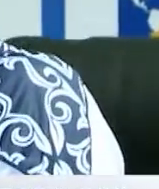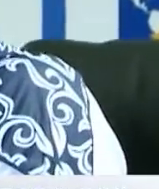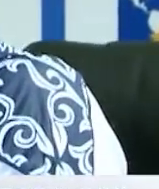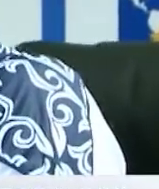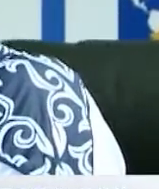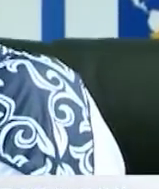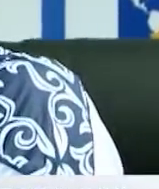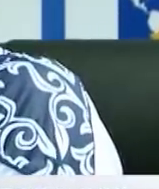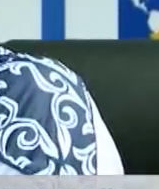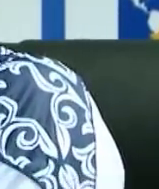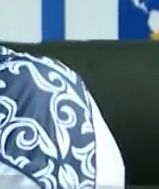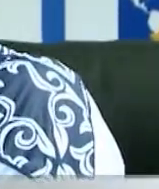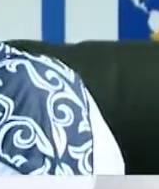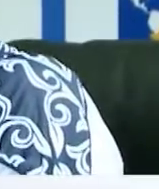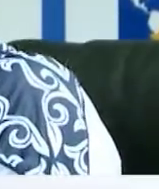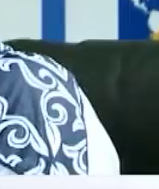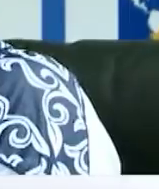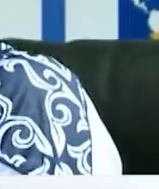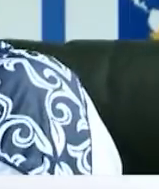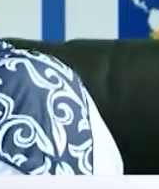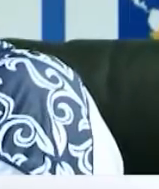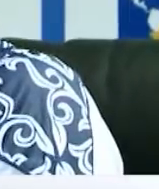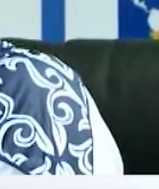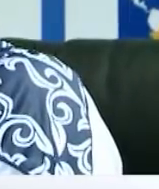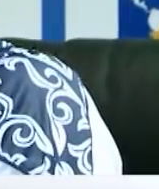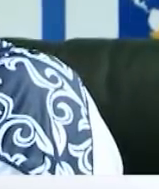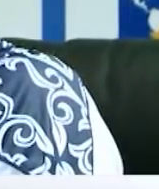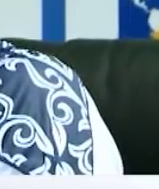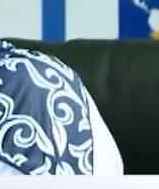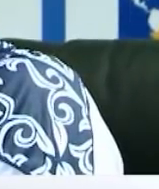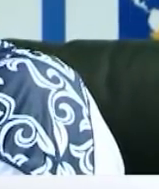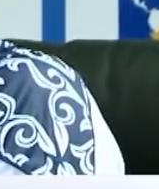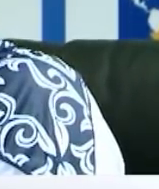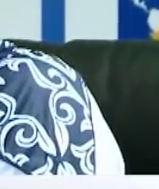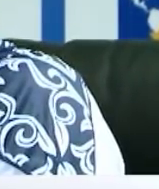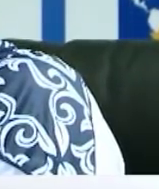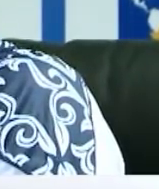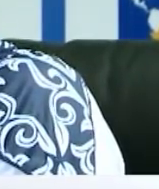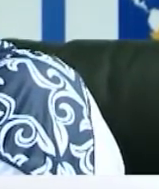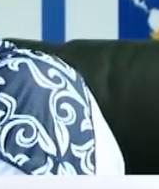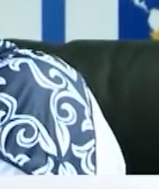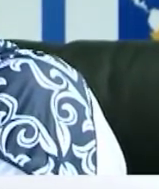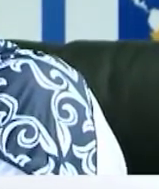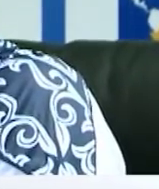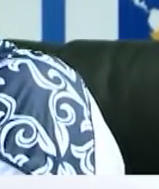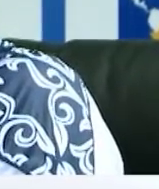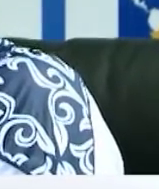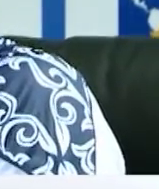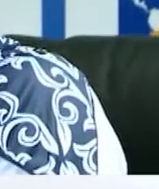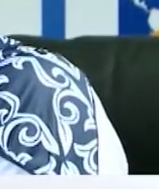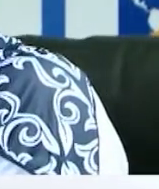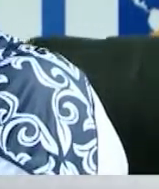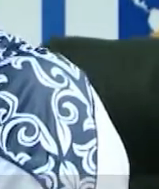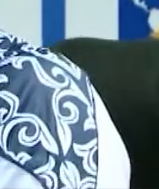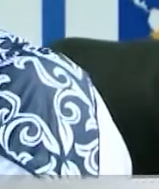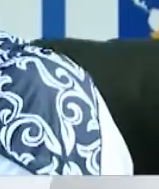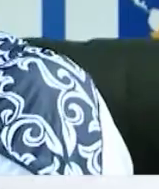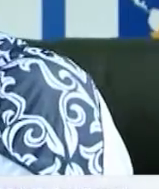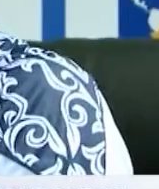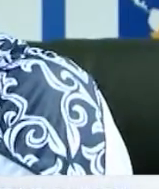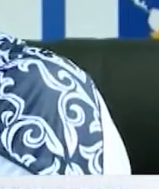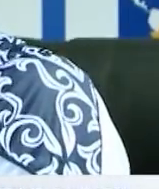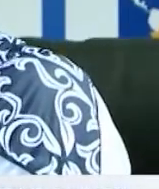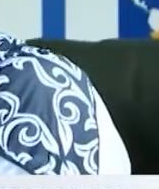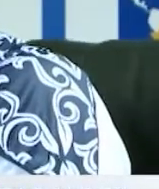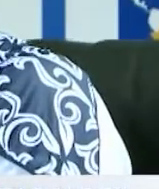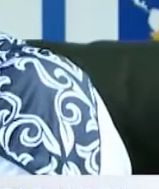Придет время, и у нас подрастут еще такие, скажем, чемпионы, достойные ребята. Благо, перспектива на это